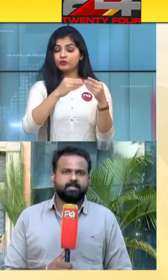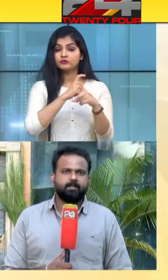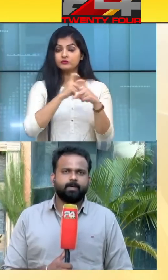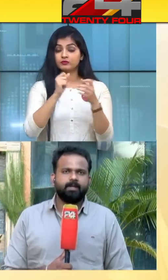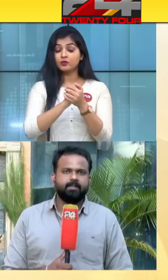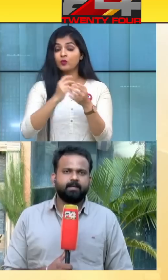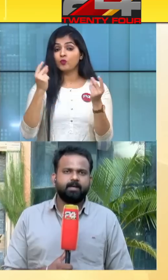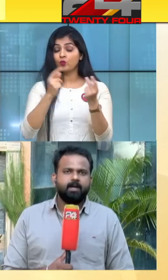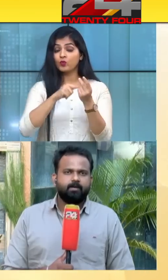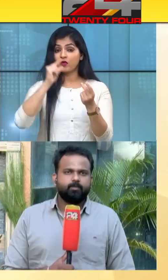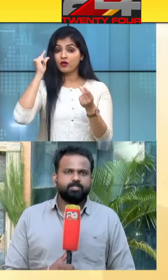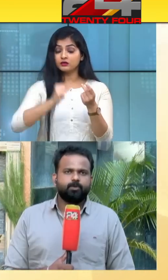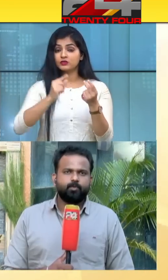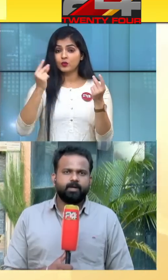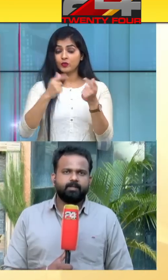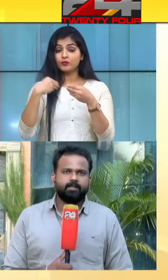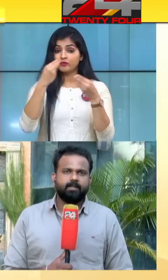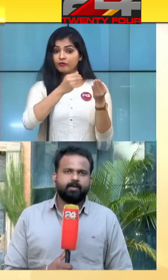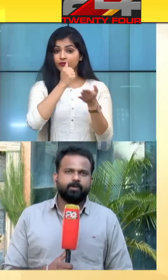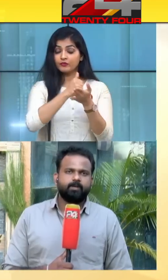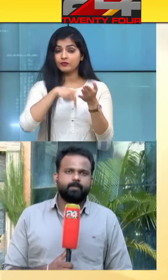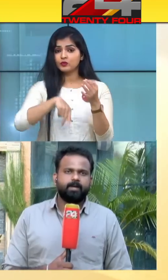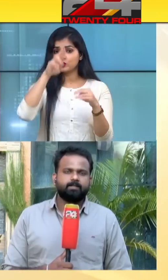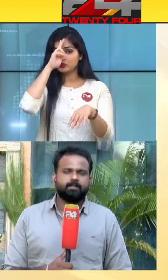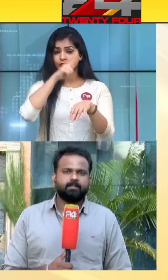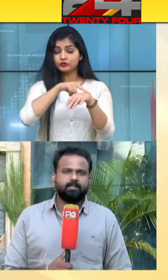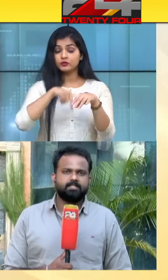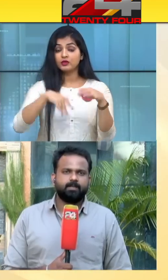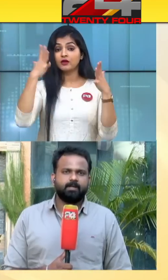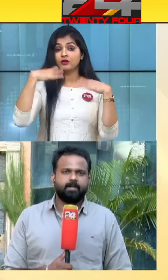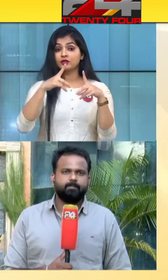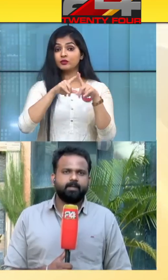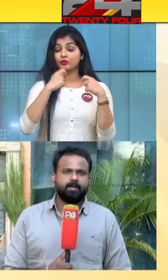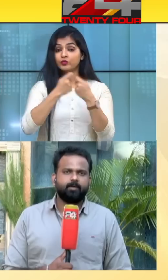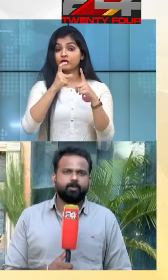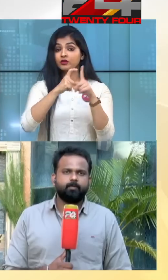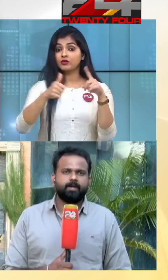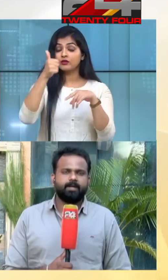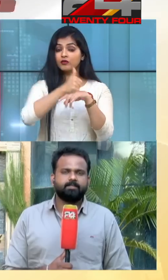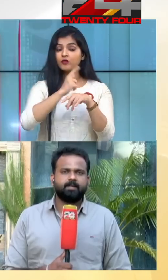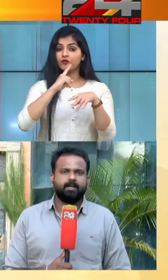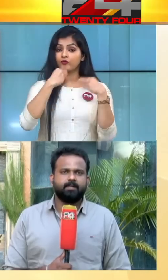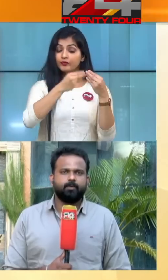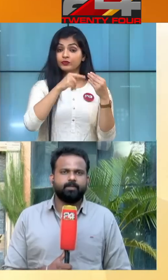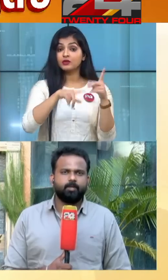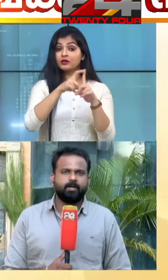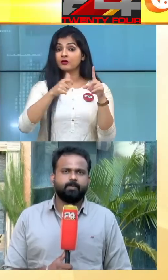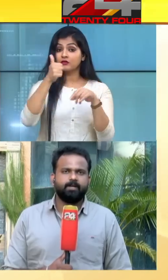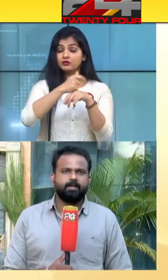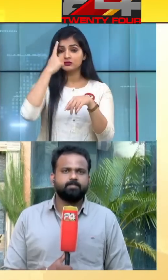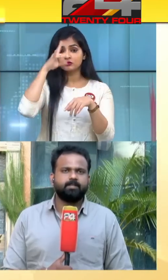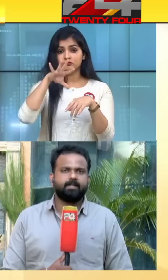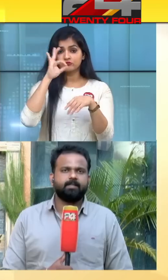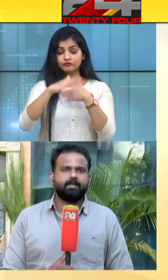മോസ്റ്റ് അർജന്റ് എന്ന പേരിൽ ഇന്ന് ഉച്ചയോടുകൂടിയാണ് ഇത്തരത്തിൽ ആരോഗ്യവകുപ്പ് ഡയറക്ടർക്ക് നിർദ്ദേശം നൽകുകയും പിന്നീട് ആരോഗ്യവകുപ്പ് ഡയറക്ടർ ഇക്കാര്യത്തിൽ ഒരു